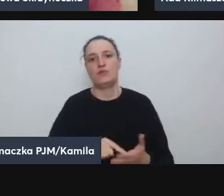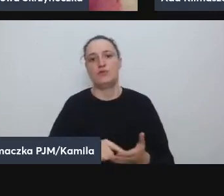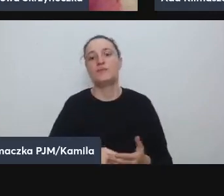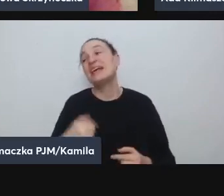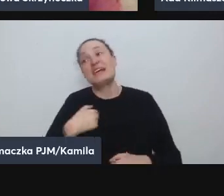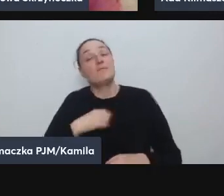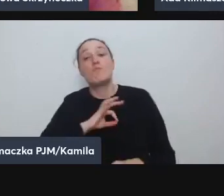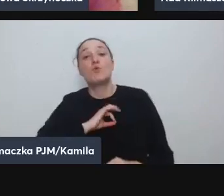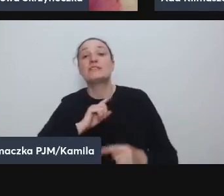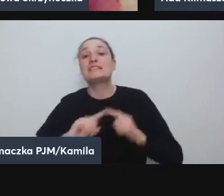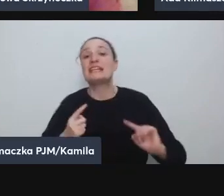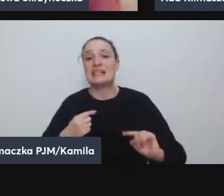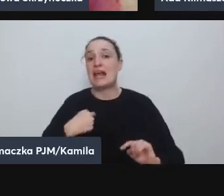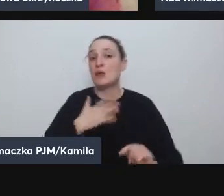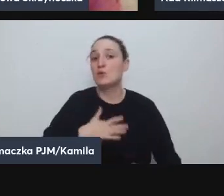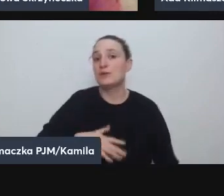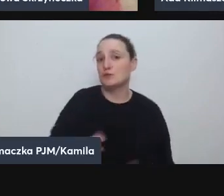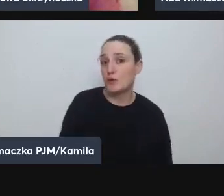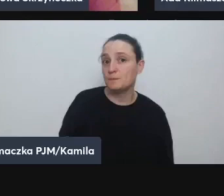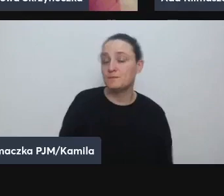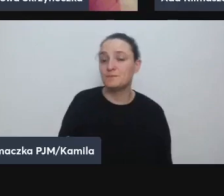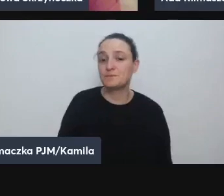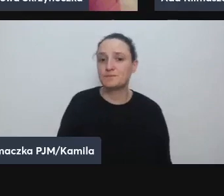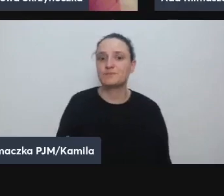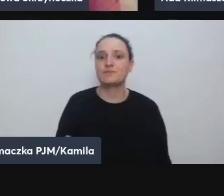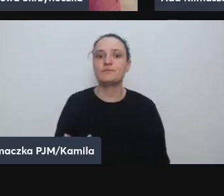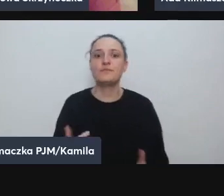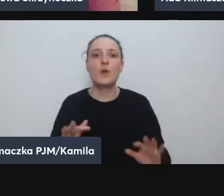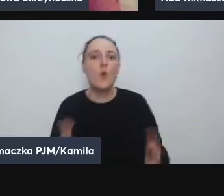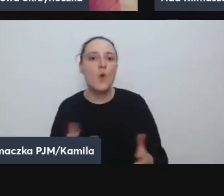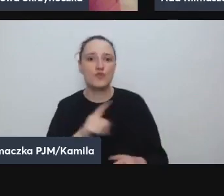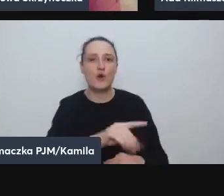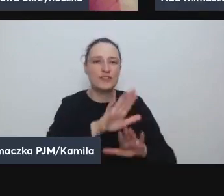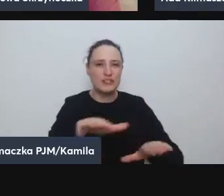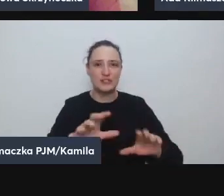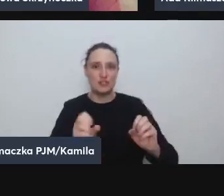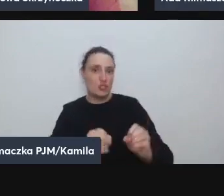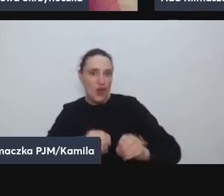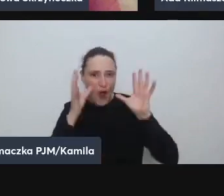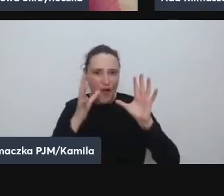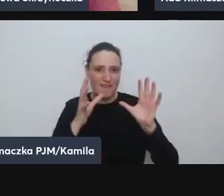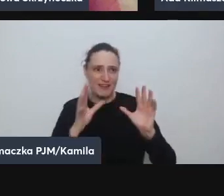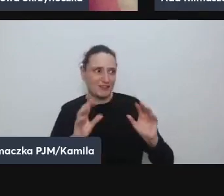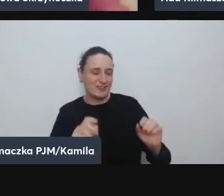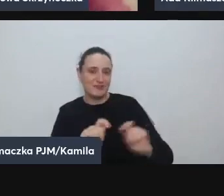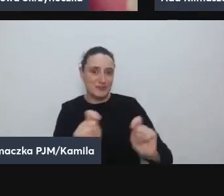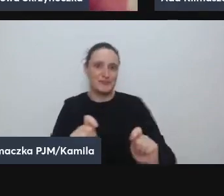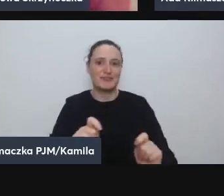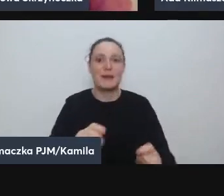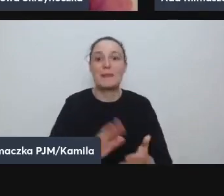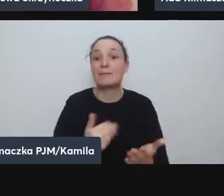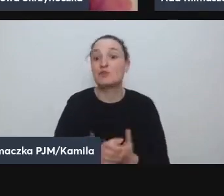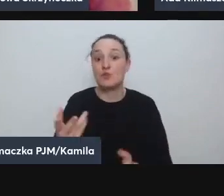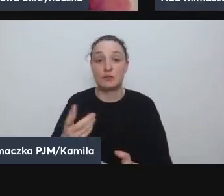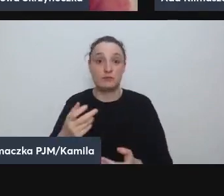ale lubię... tak doprowadzić dzieciaki trochę szokować na zasadzie, jak rozmawiamy, że no jak ktoś ma plamę, no to